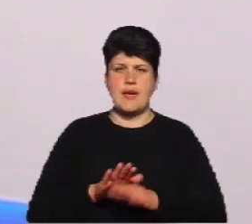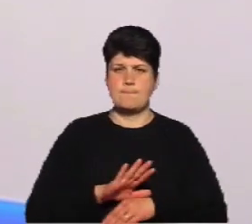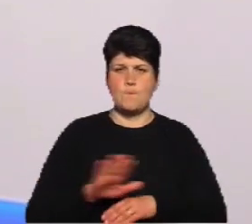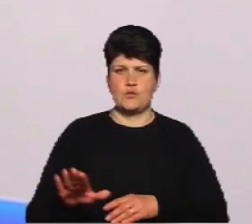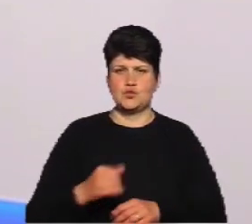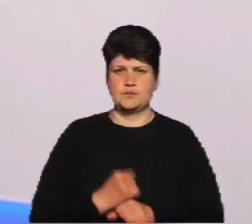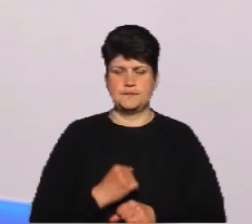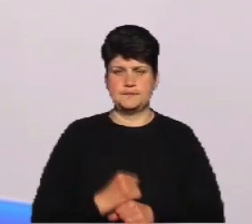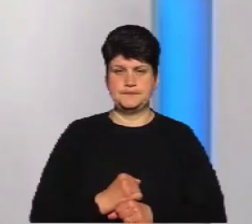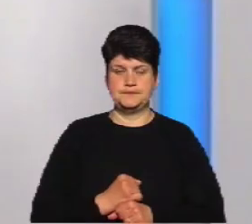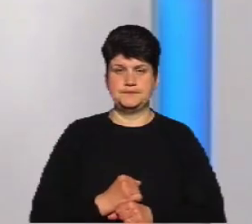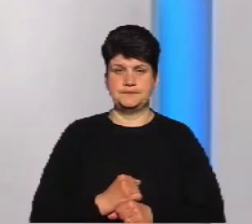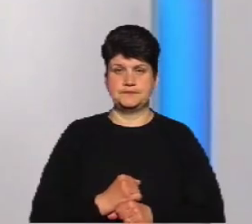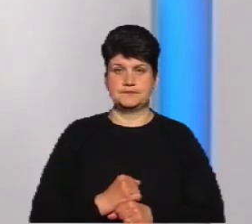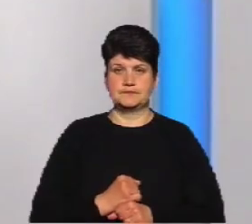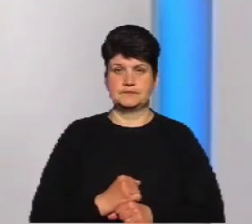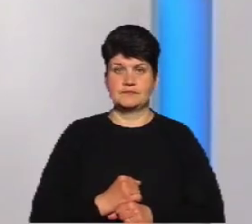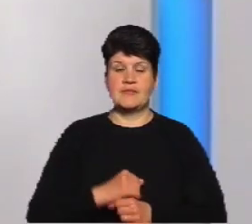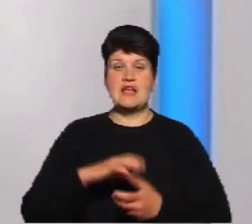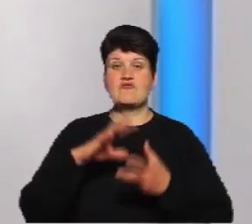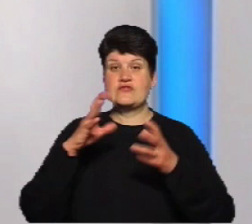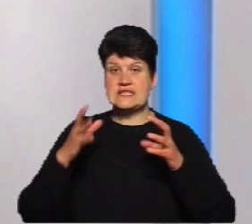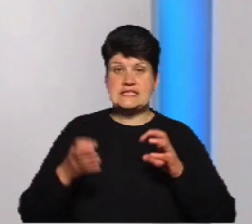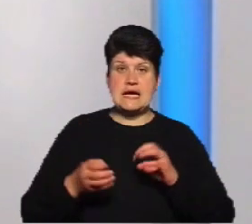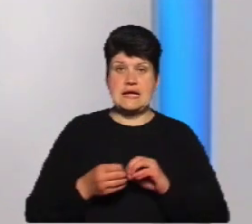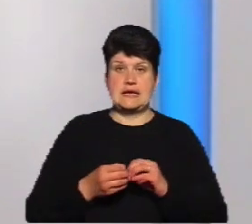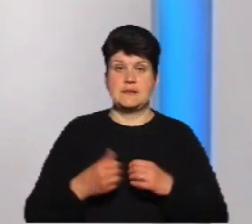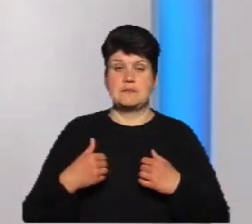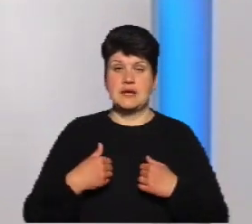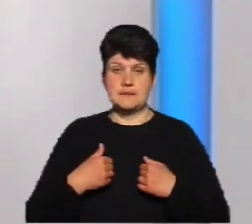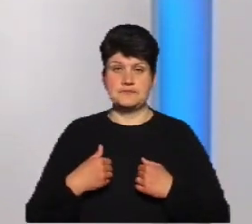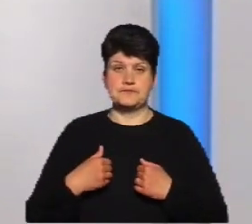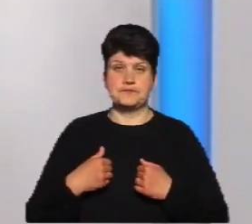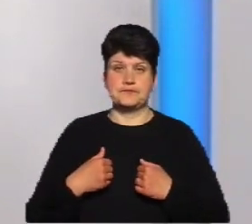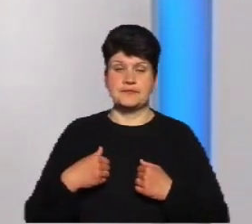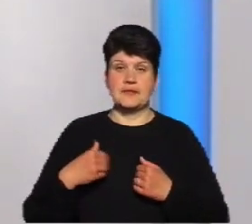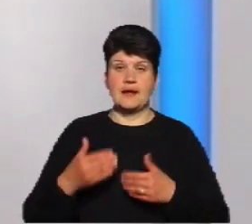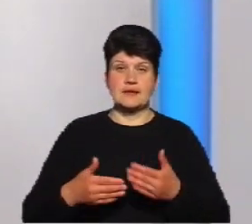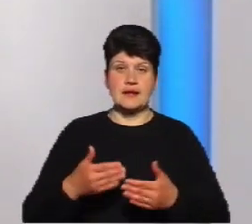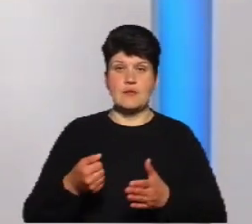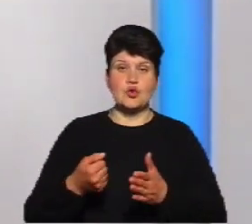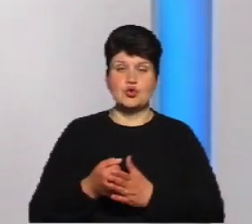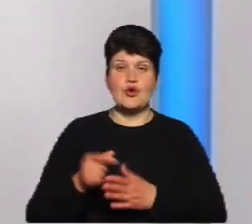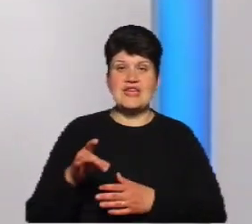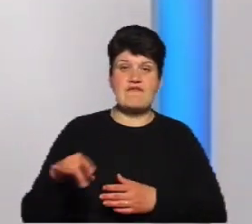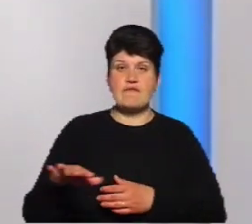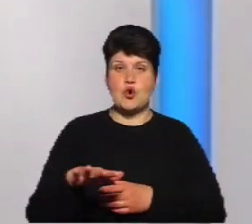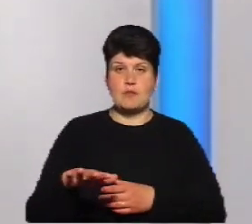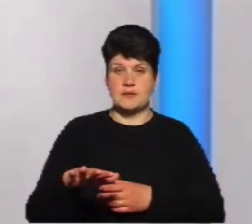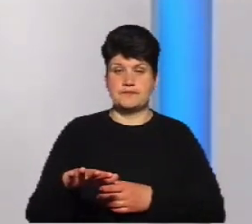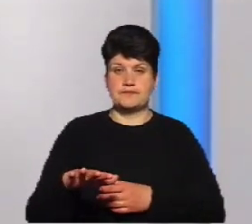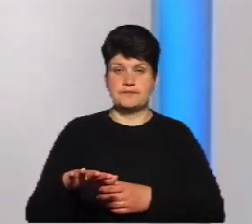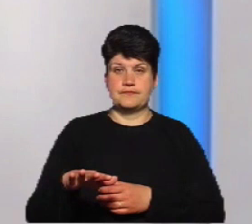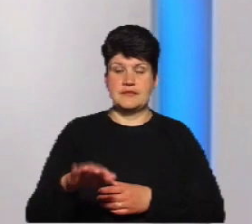потужність? Ну, взагалі, ми йдемо до Європи. І для